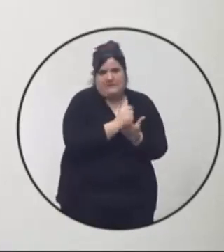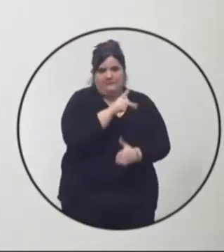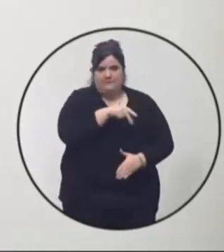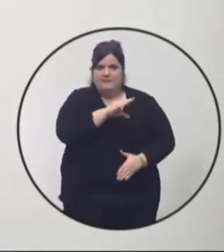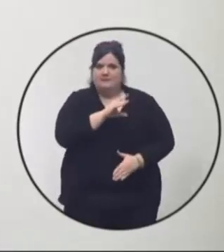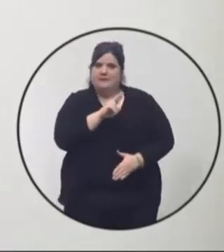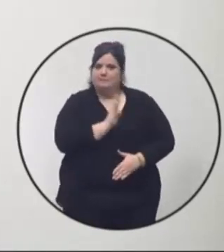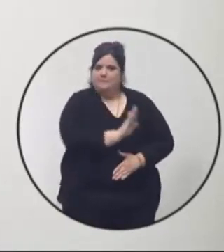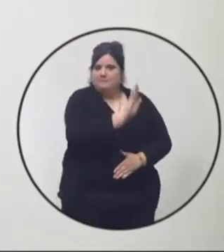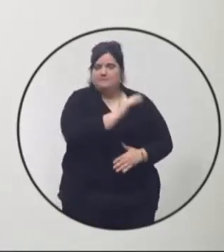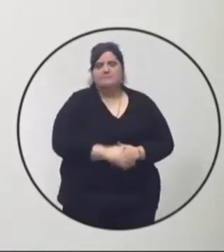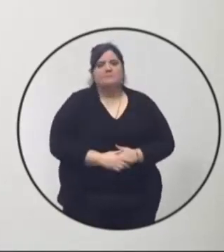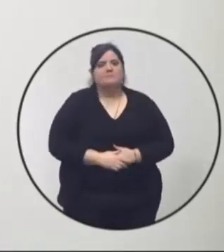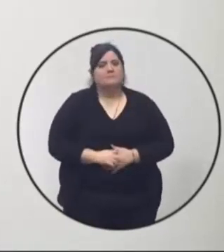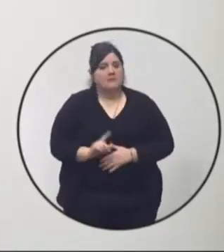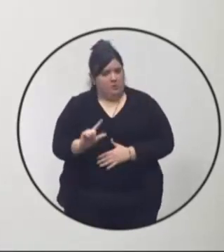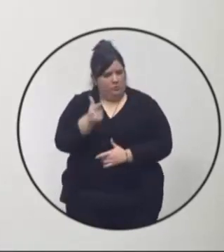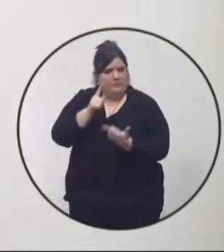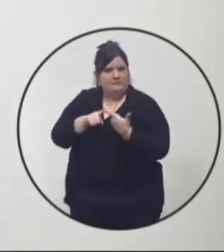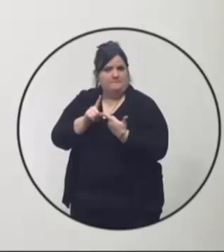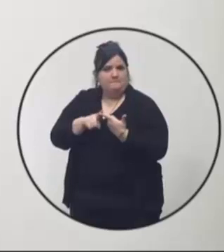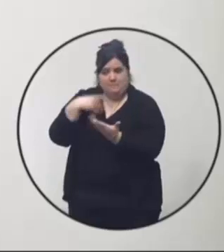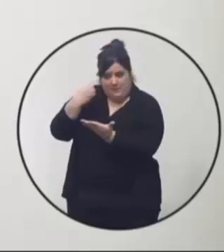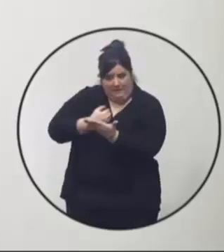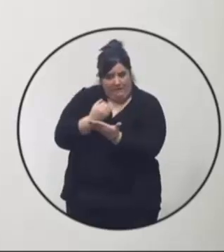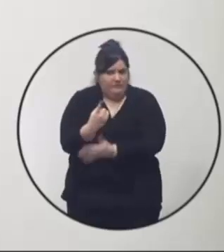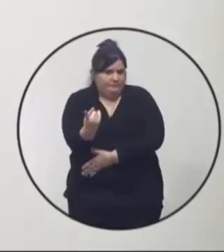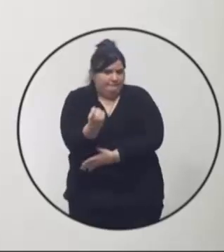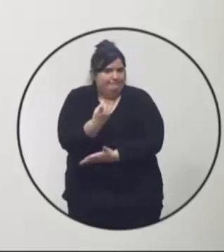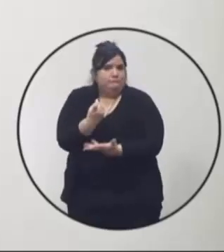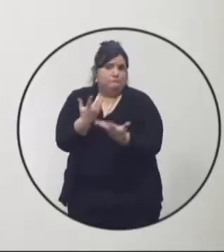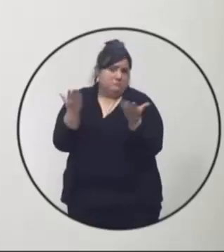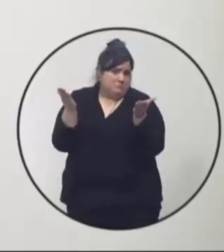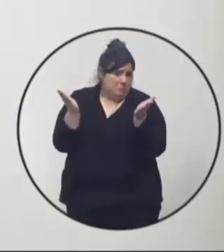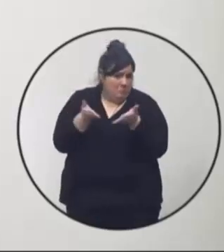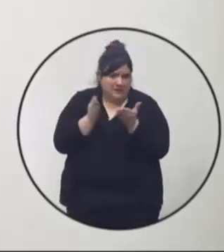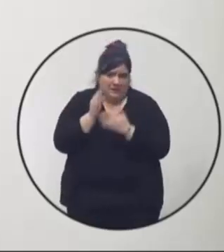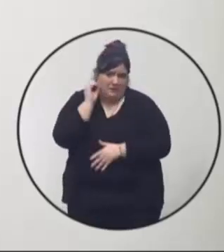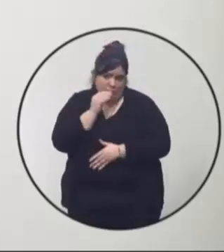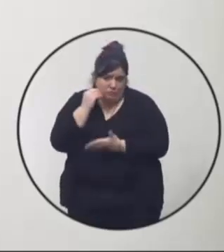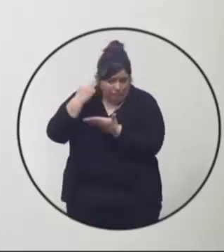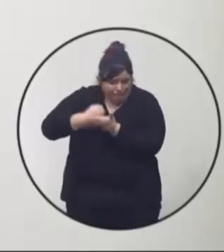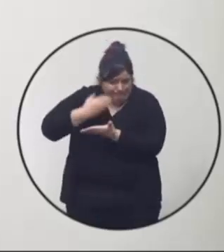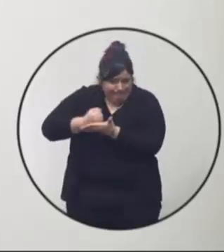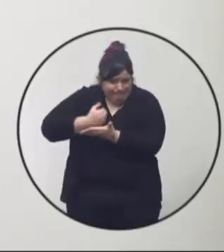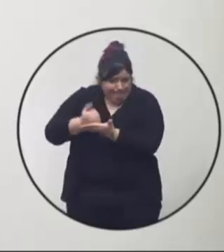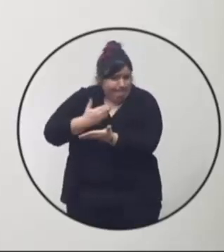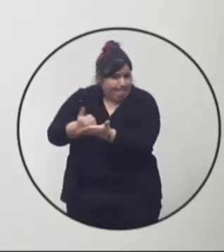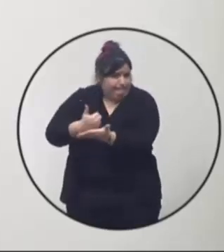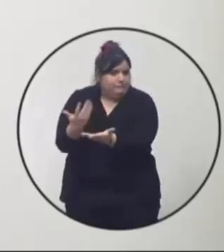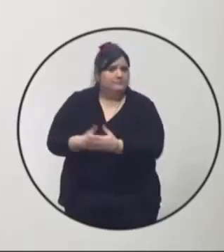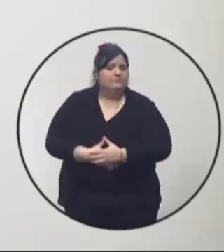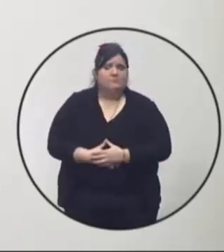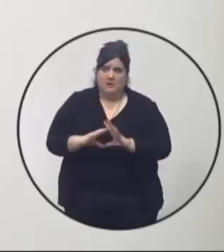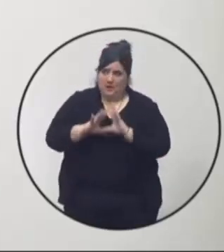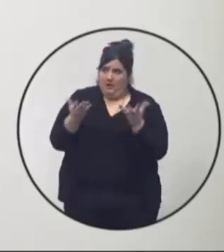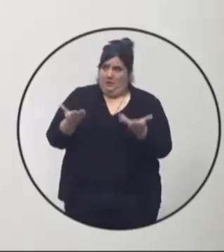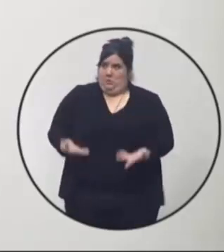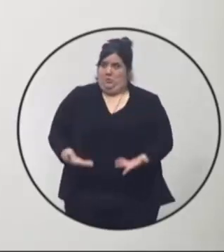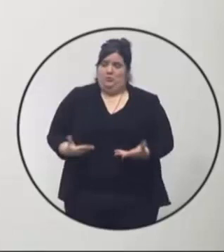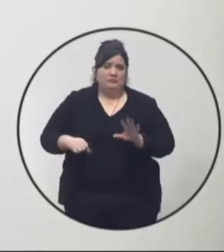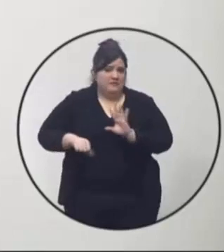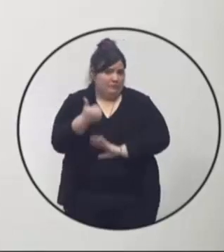dit qu'ils vont tester cent mille personnes aux deux cent mille personnes par jour et il ya il ya déjà des manques découvrions